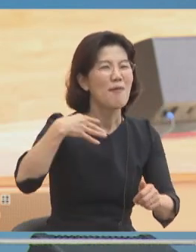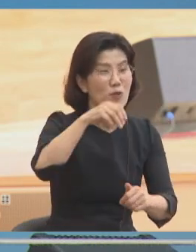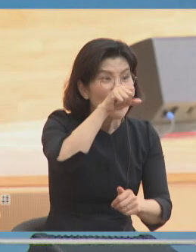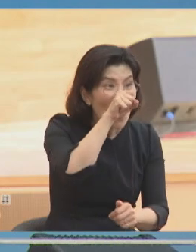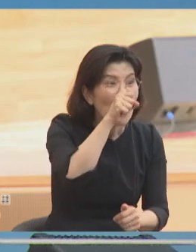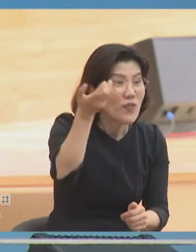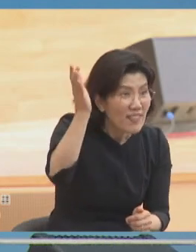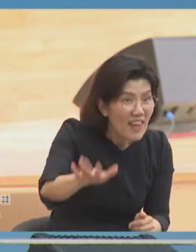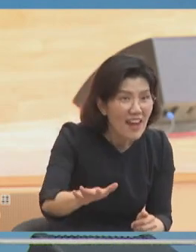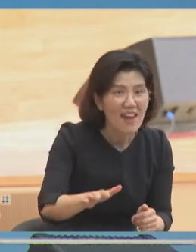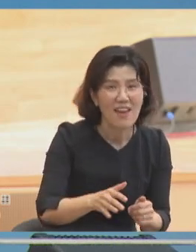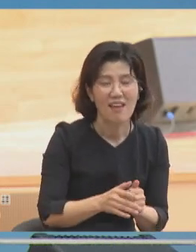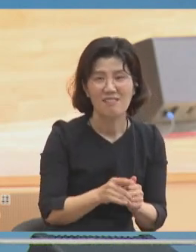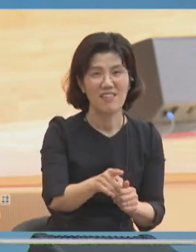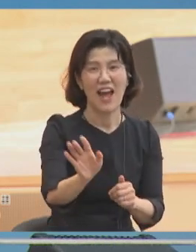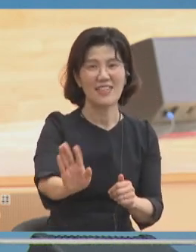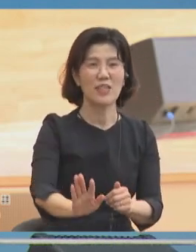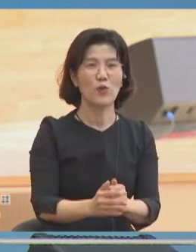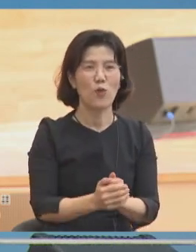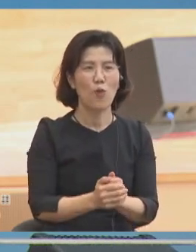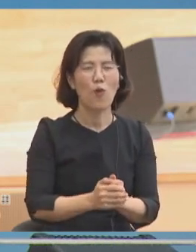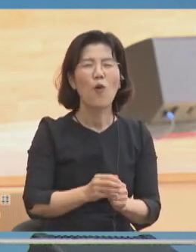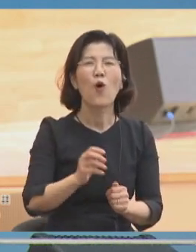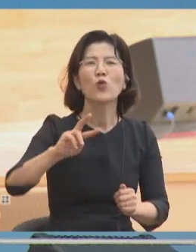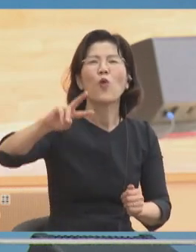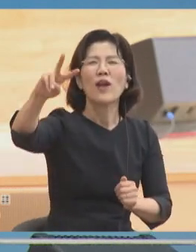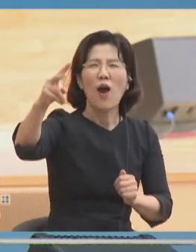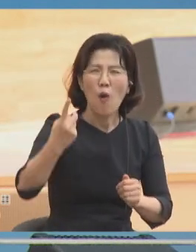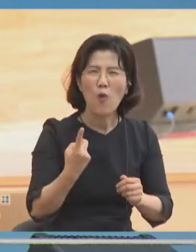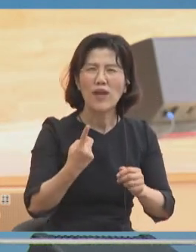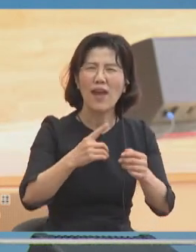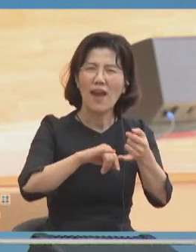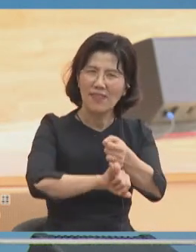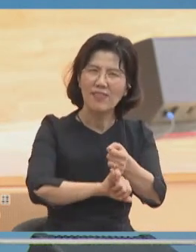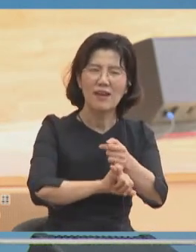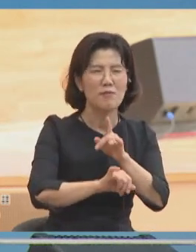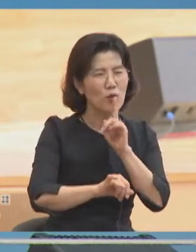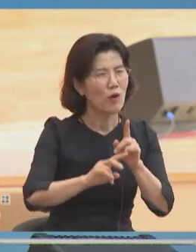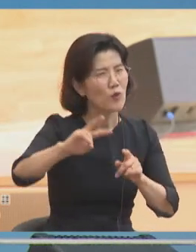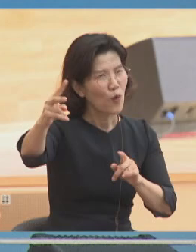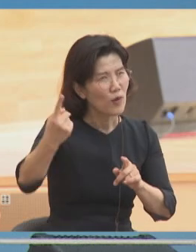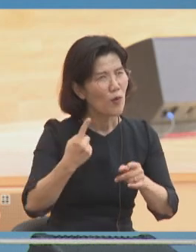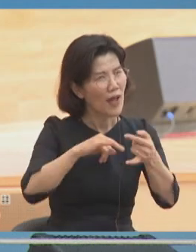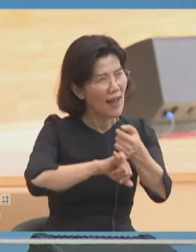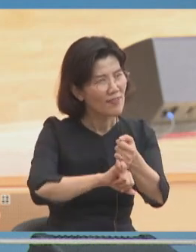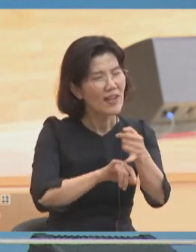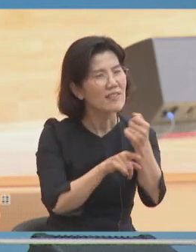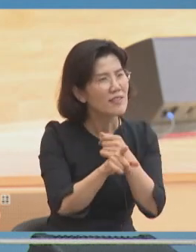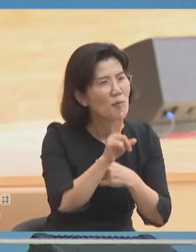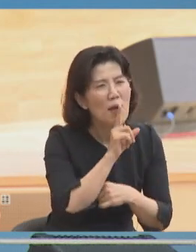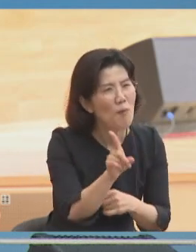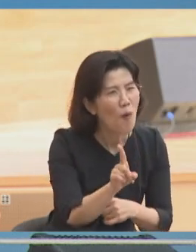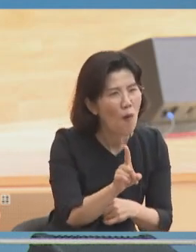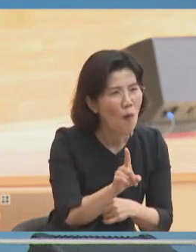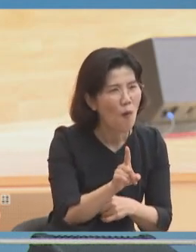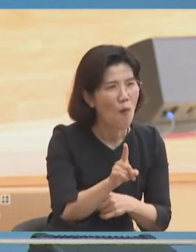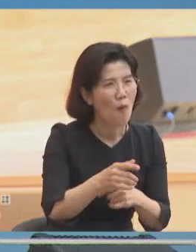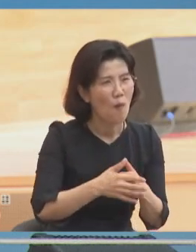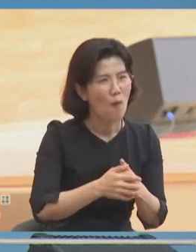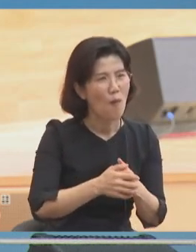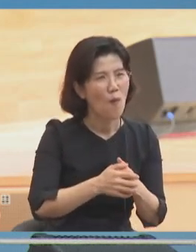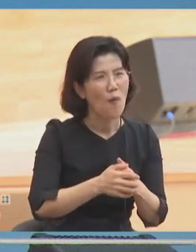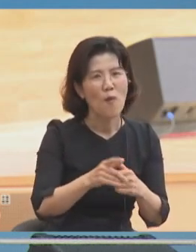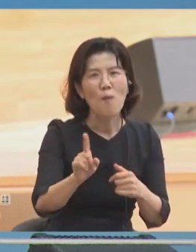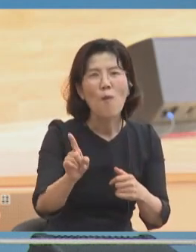좋겠는데 굳이 돌아오게 하리라고 약속하신 것 돌아온다는 말은 무슨 말입니까 가던 길는 일단